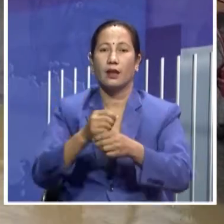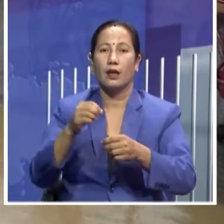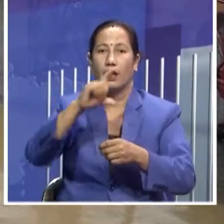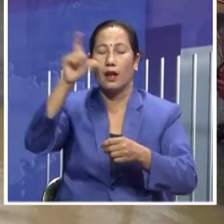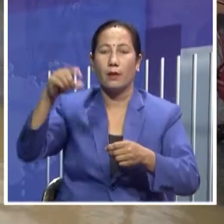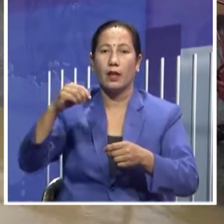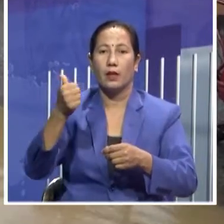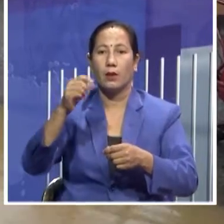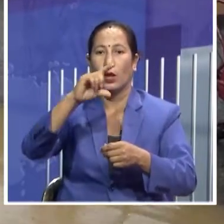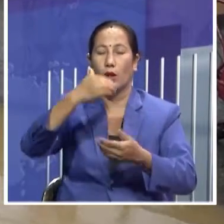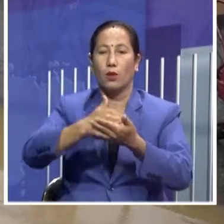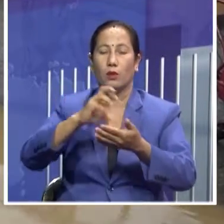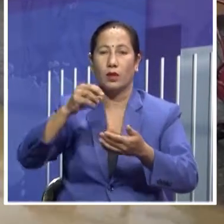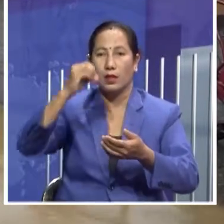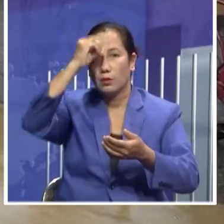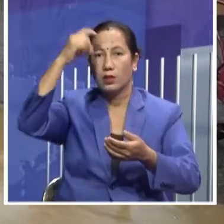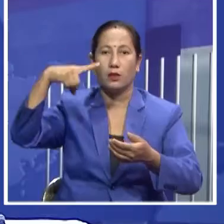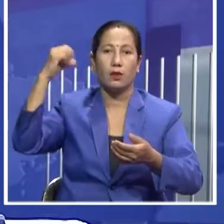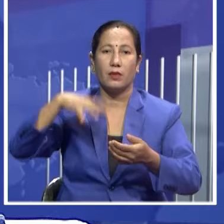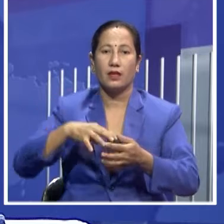टेलिभिजन लुम्बिनी प्रदेश पश्चिम नवलपरासी।